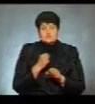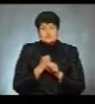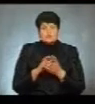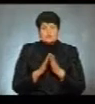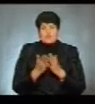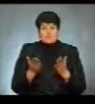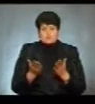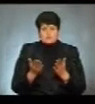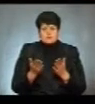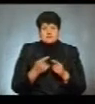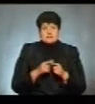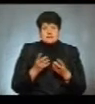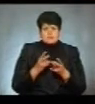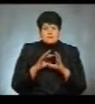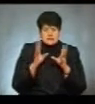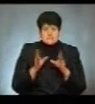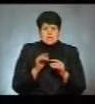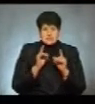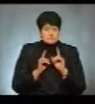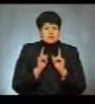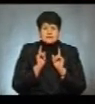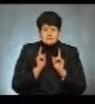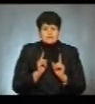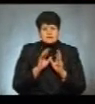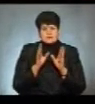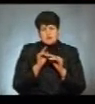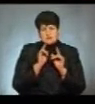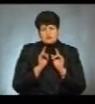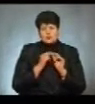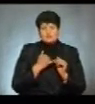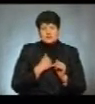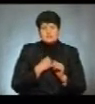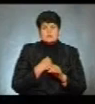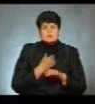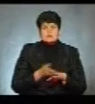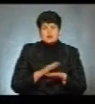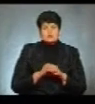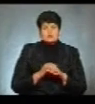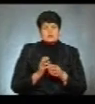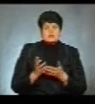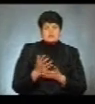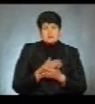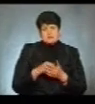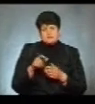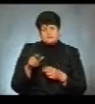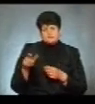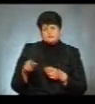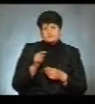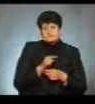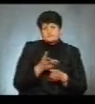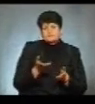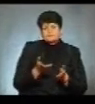Ну, це знову ж таки треба на загальних зборах. На загальних зборах вирішувати це. У нас дуже тяжко зібрати співвласників, бо вони,